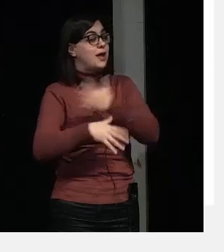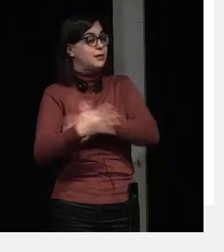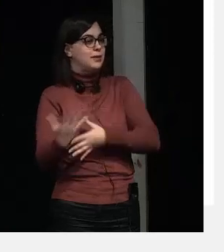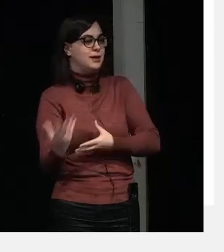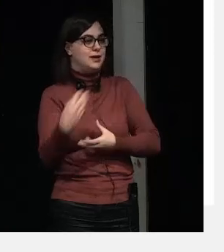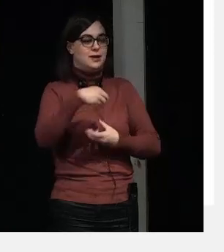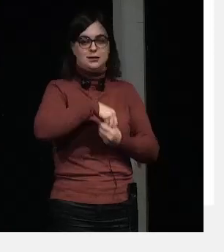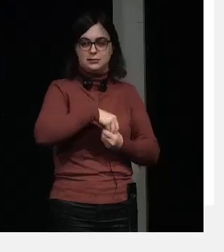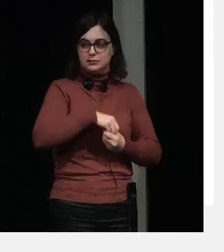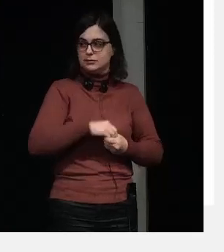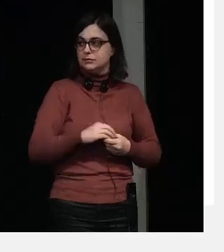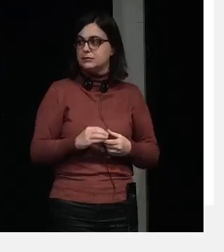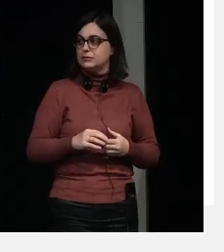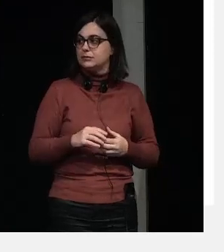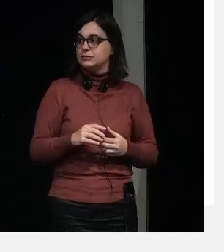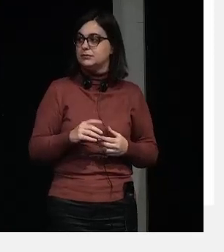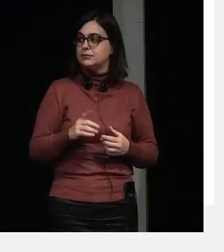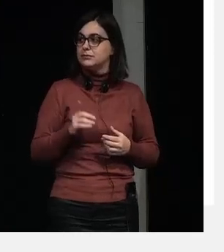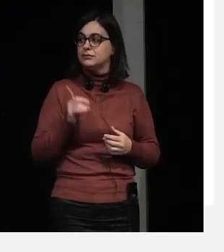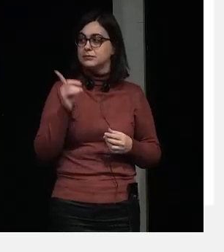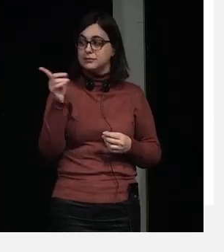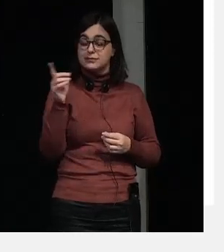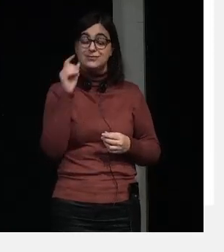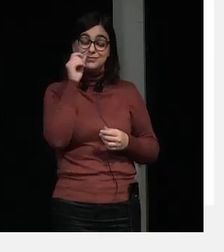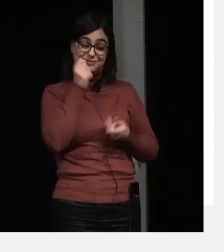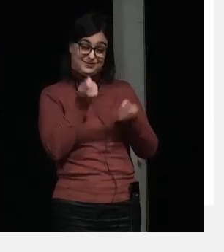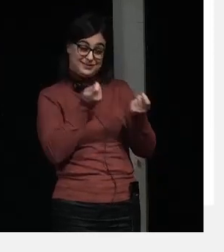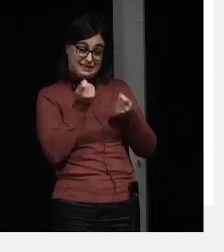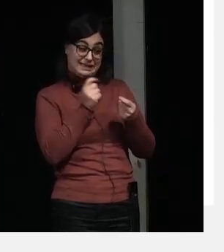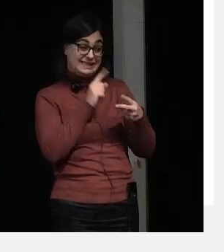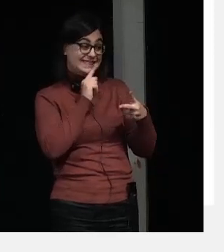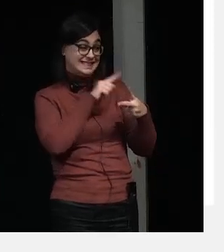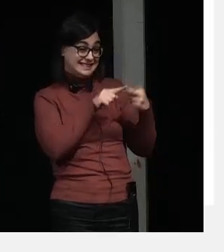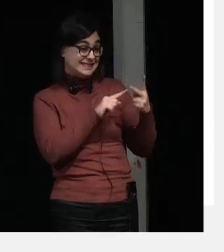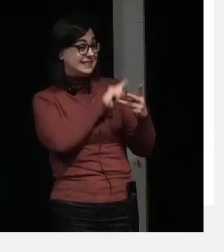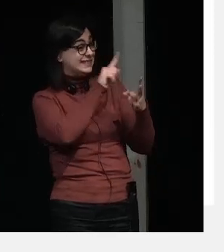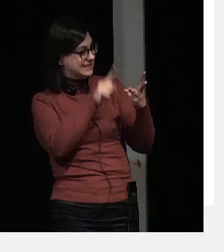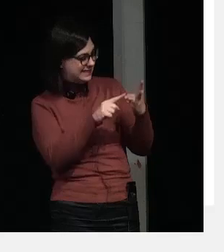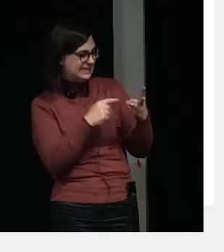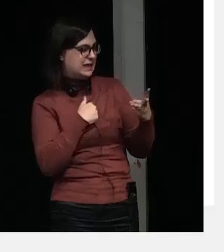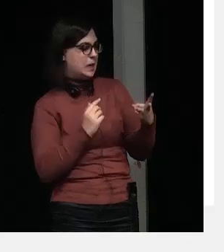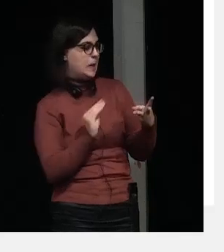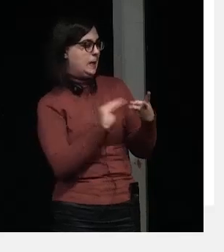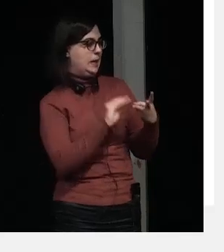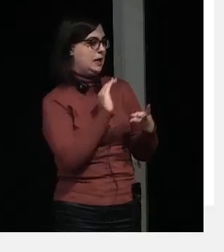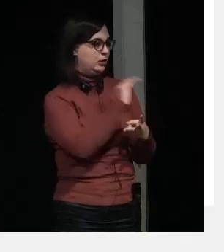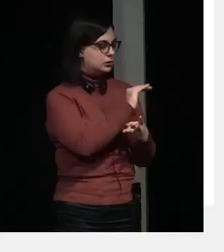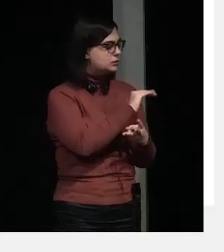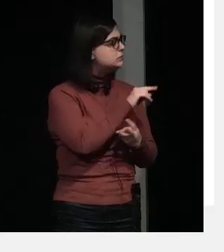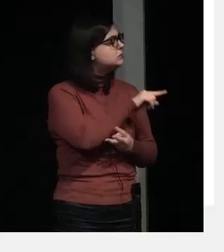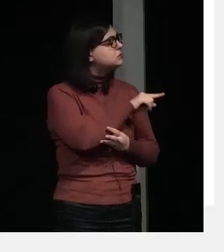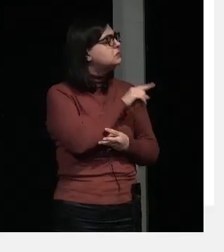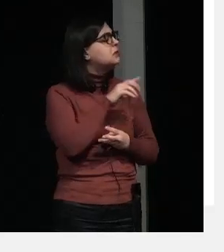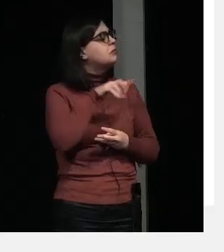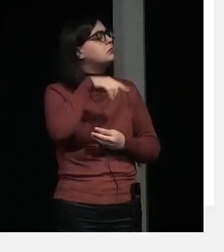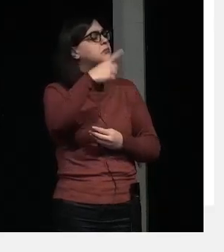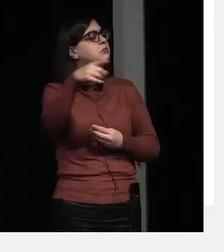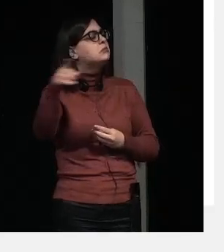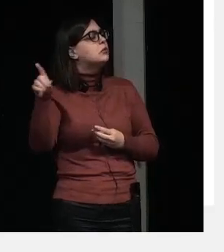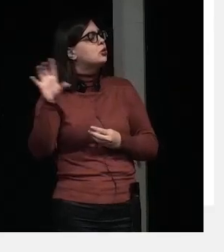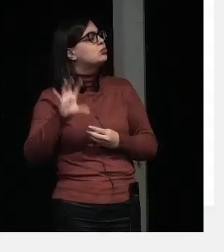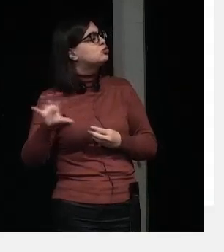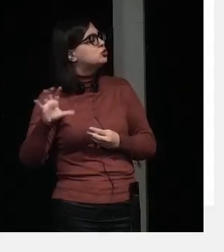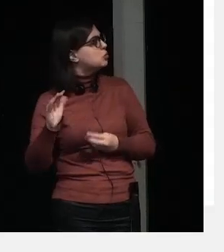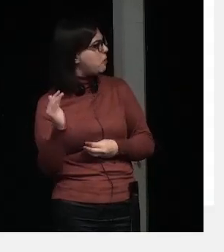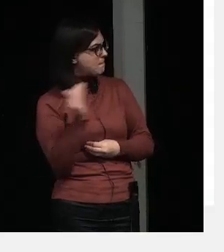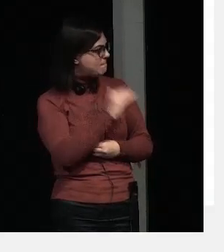μου επιτρέπετε μία προσθήκη στην ερώτηση. Παρασκευή, σε πλησίασαν ποτέ από κάποιο μουσείο για να ρωτήσουν τη γνώμη σου για το τι